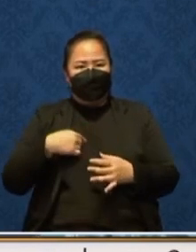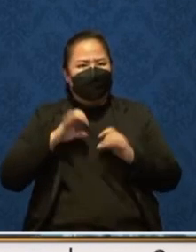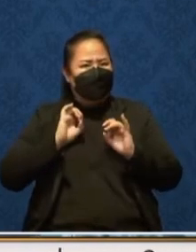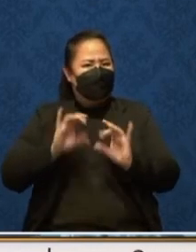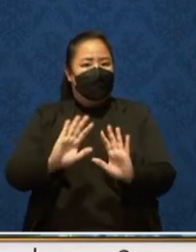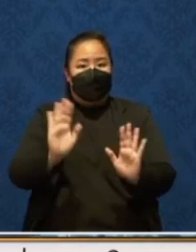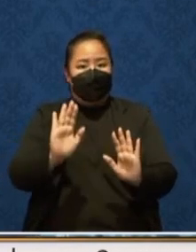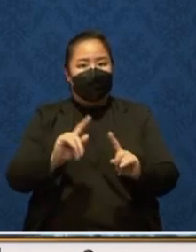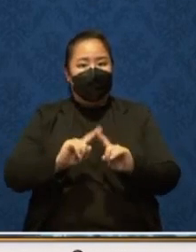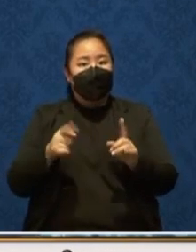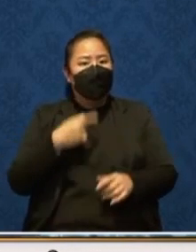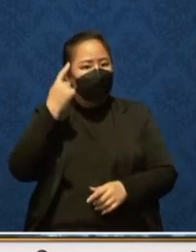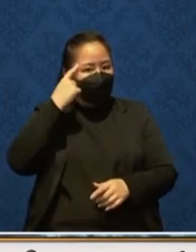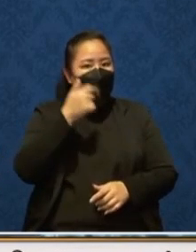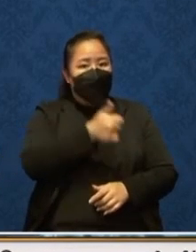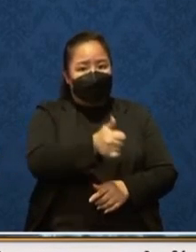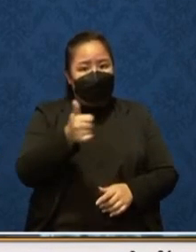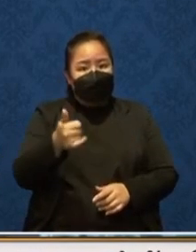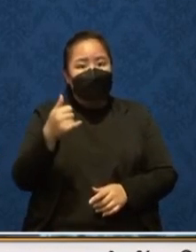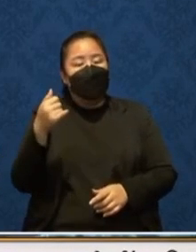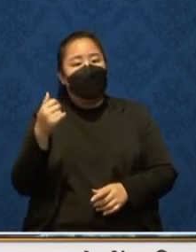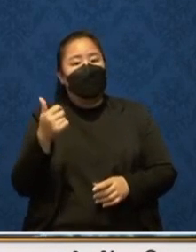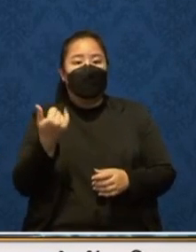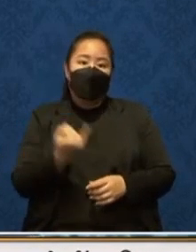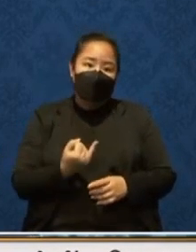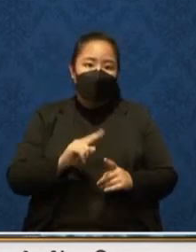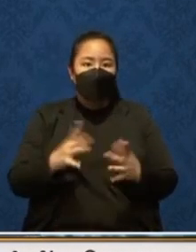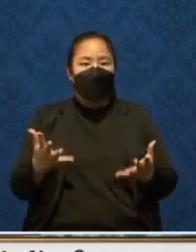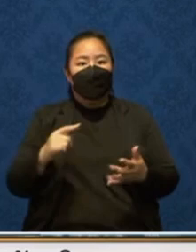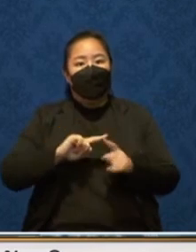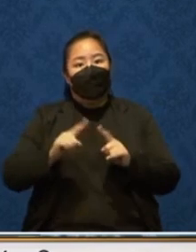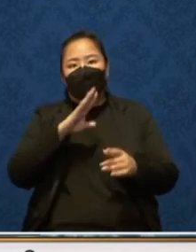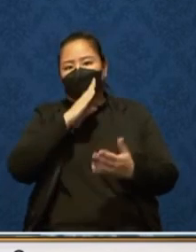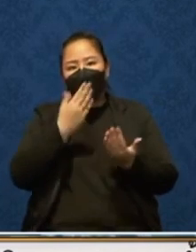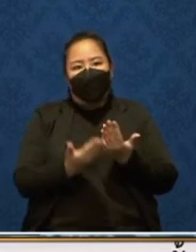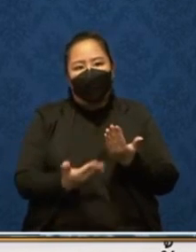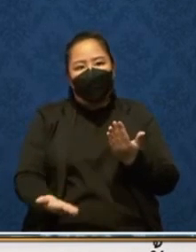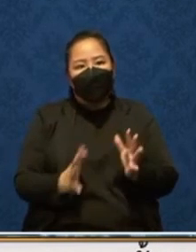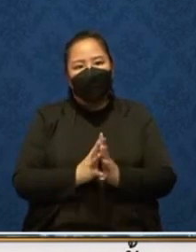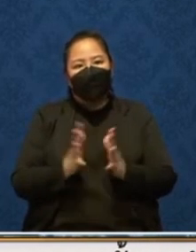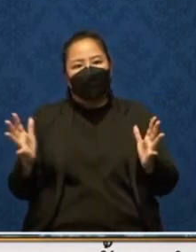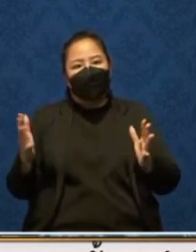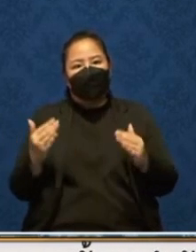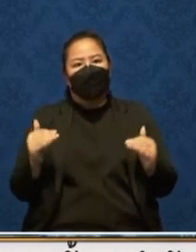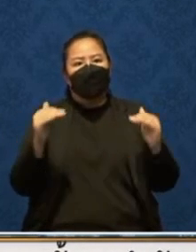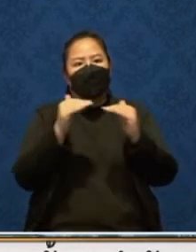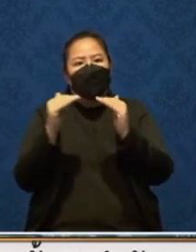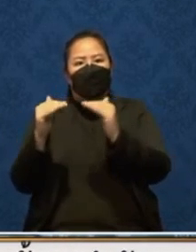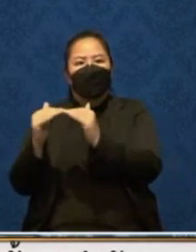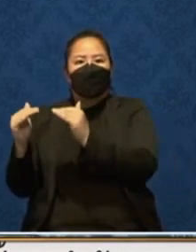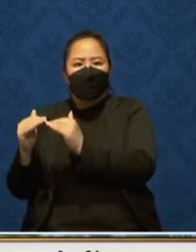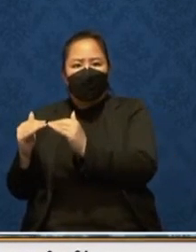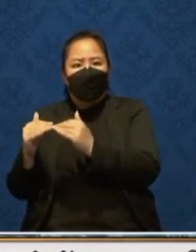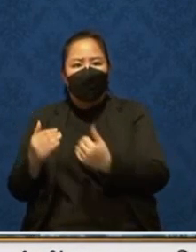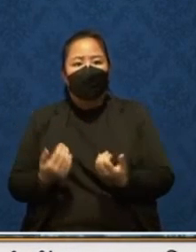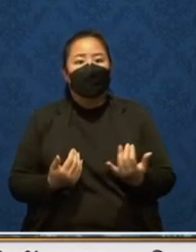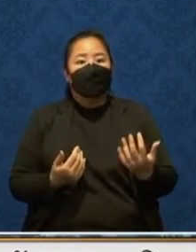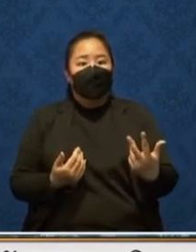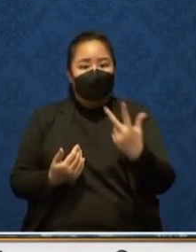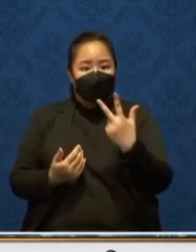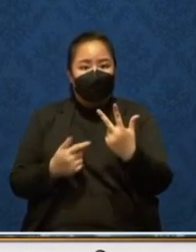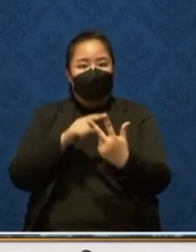จดด จดเด่น อะไรยัไงแต่ประเด่นก็คือ ถ้ท่านลงมาซ้อนๆๆศักัน Smooth cost wouldnคืท่faงurable 3 เท่า